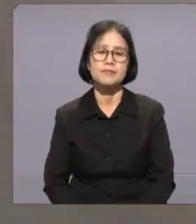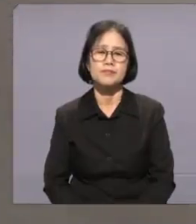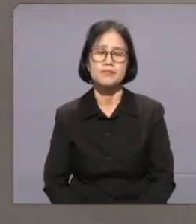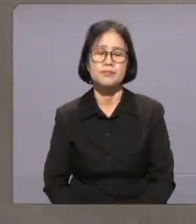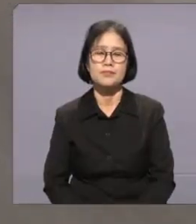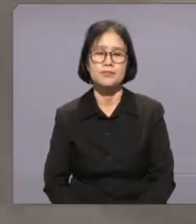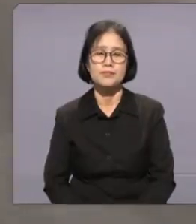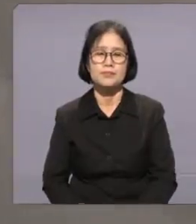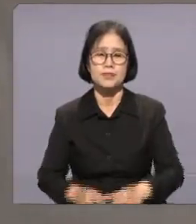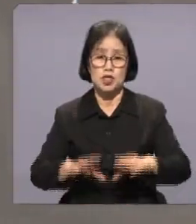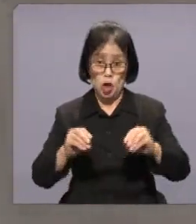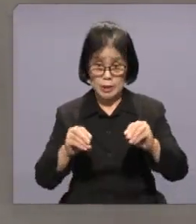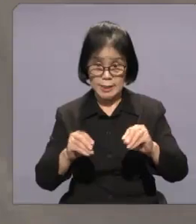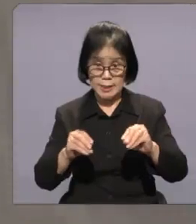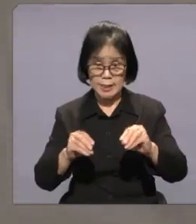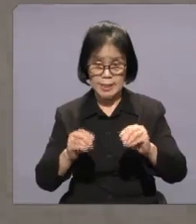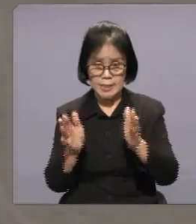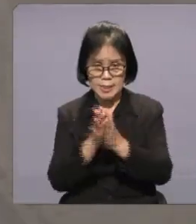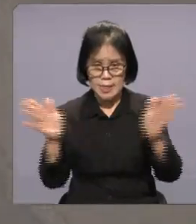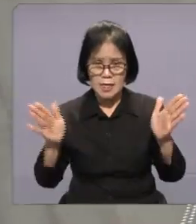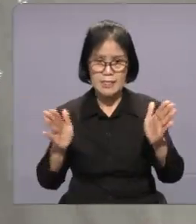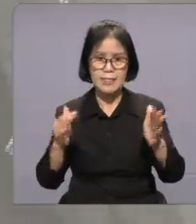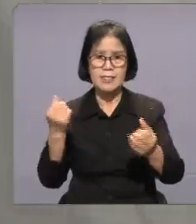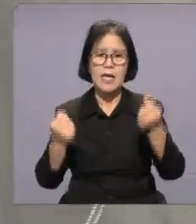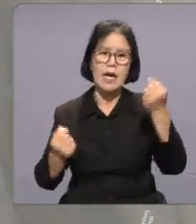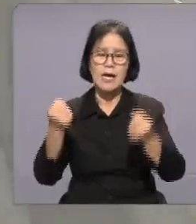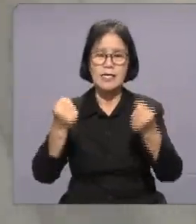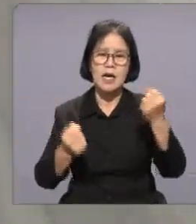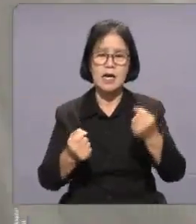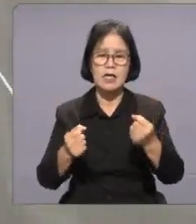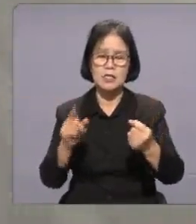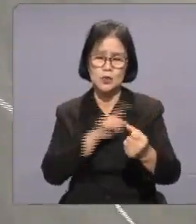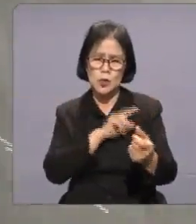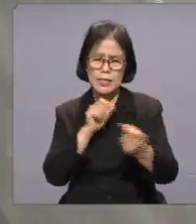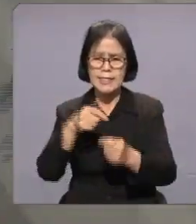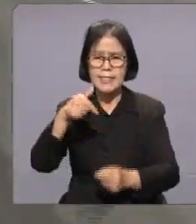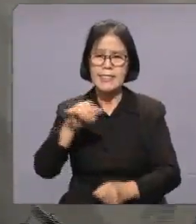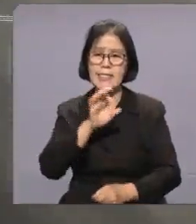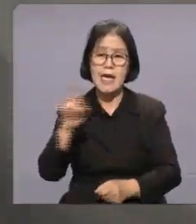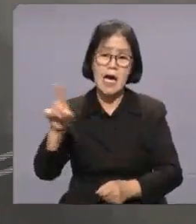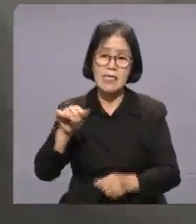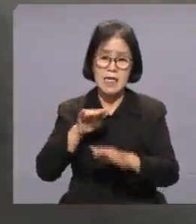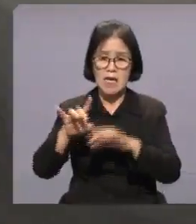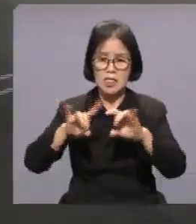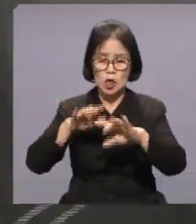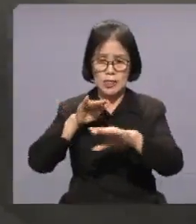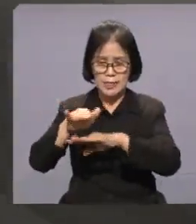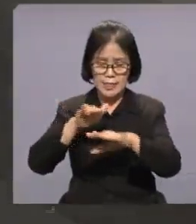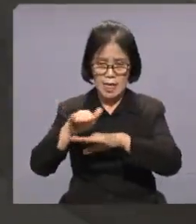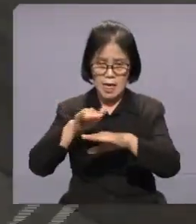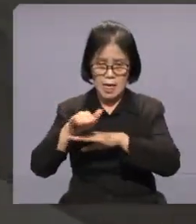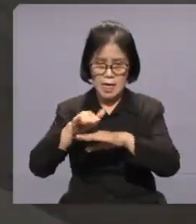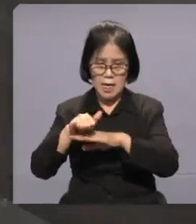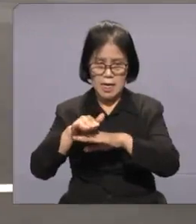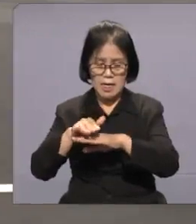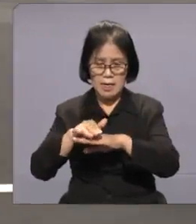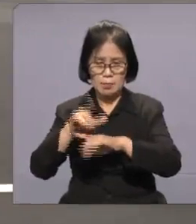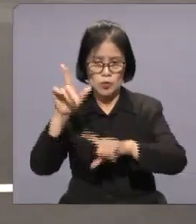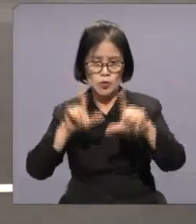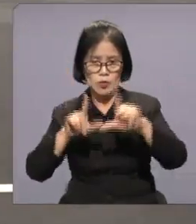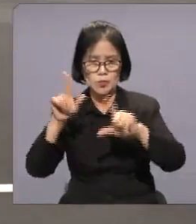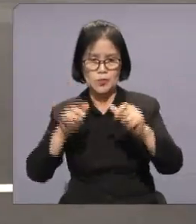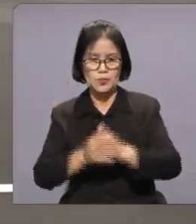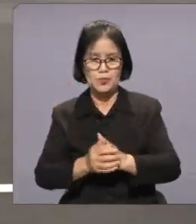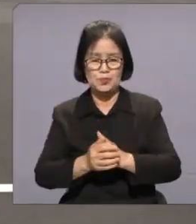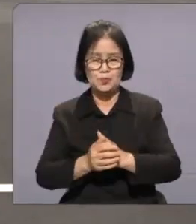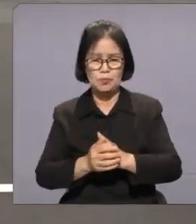정지 상태에서 주행을 시작하는 차량 최근 기아차가 선보인 전기차 ev6 gt입니다